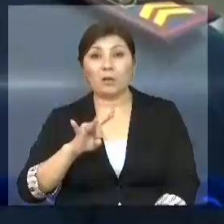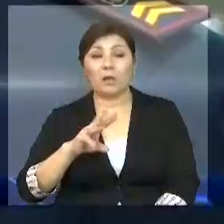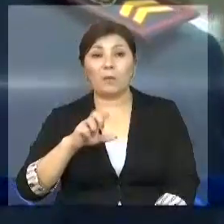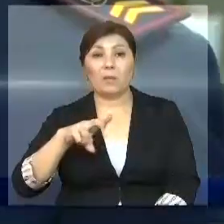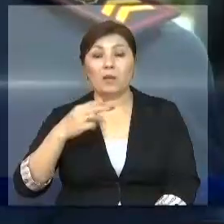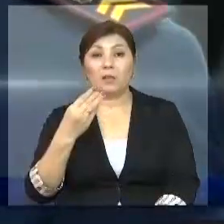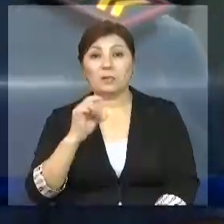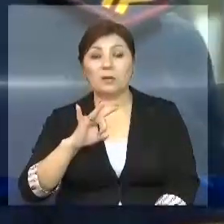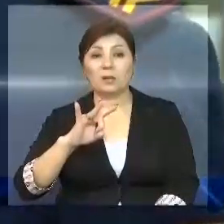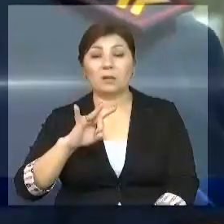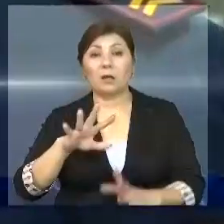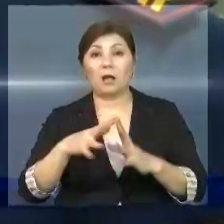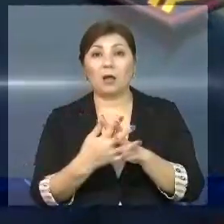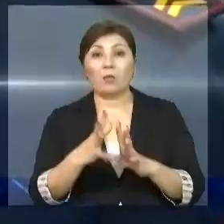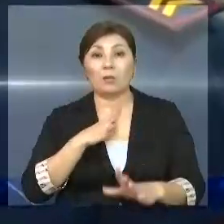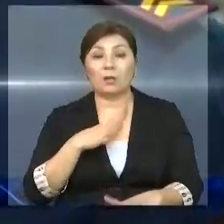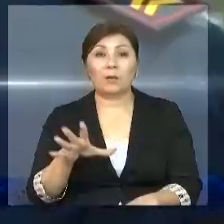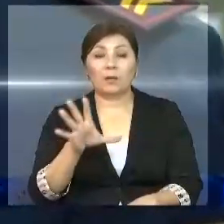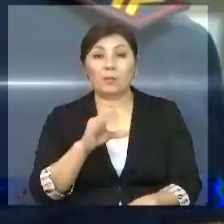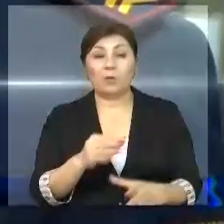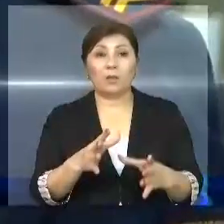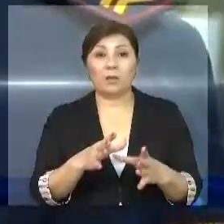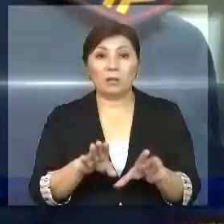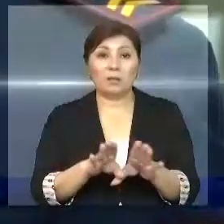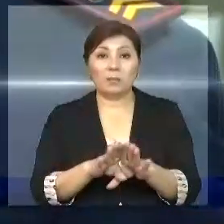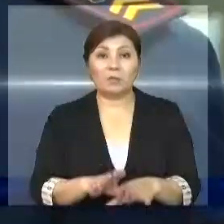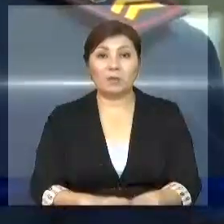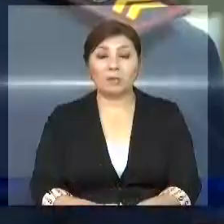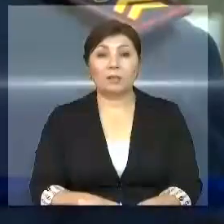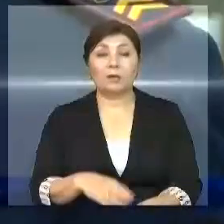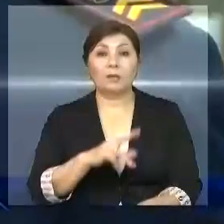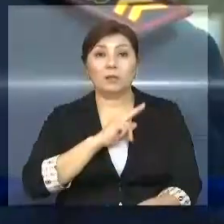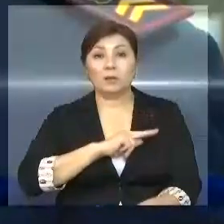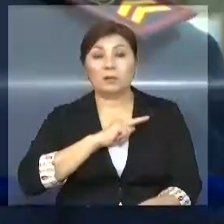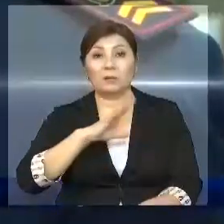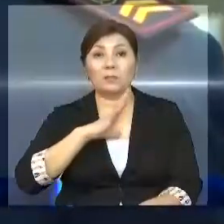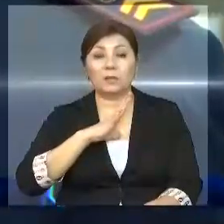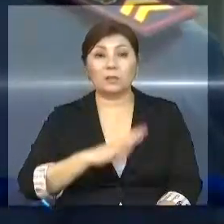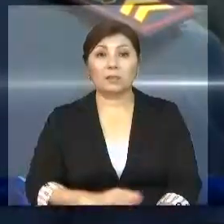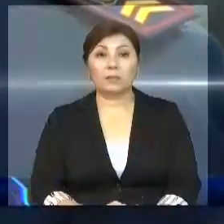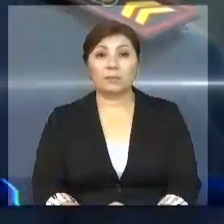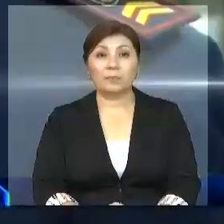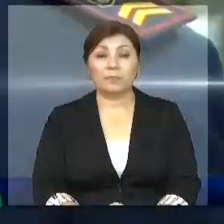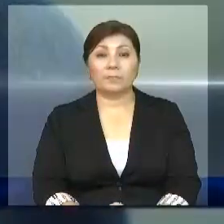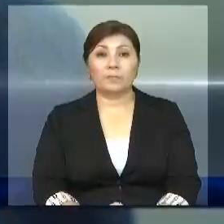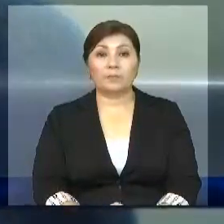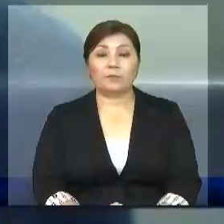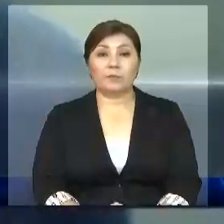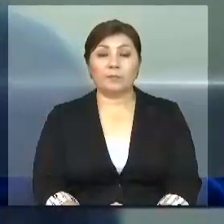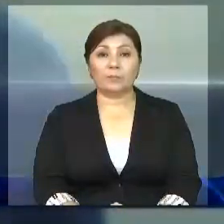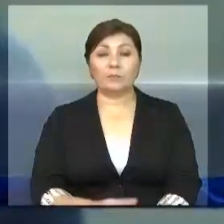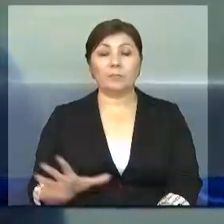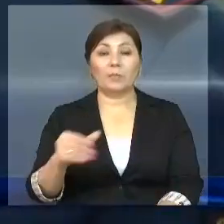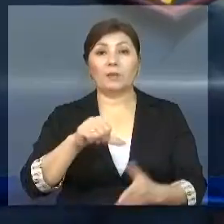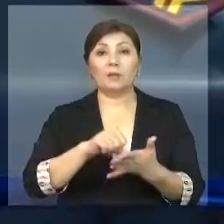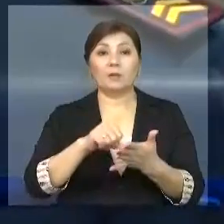біздің қызметкерлер жүрді барлығы. Барлығы бірдей қызмет етті халықтың игіліне. Тасқан жойуға барлығы